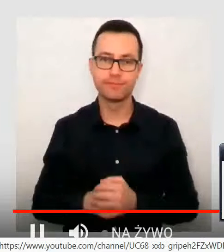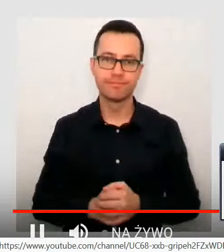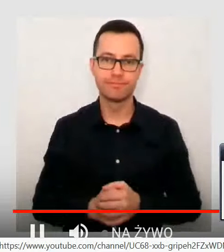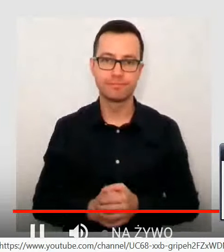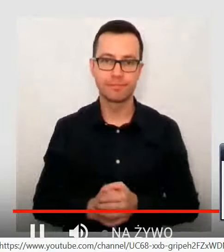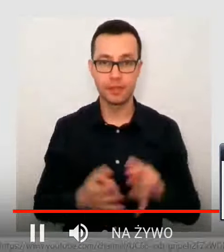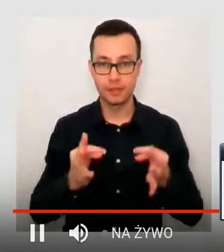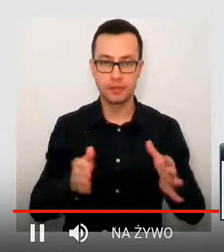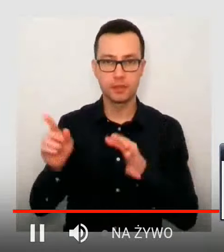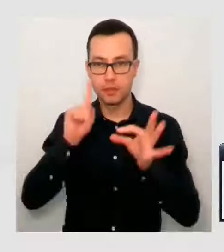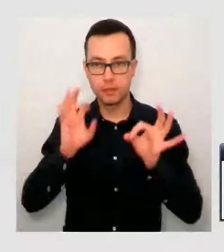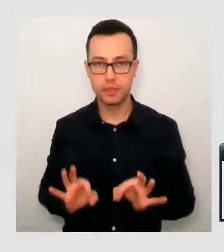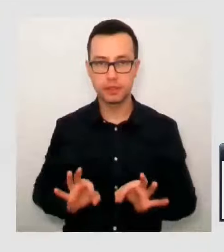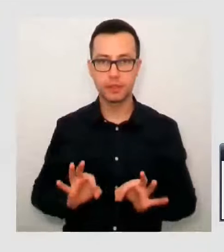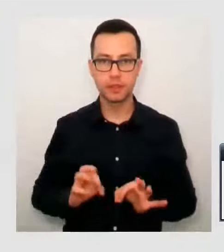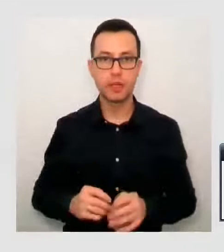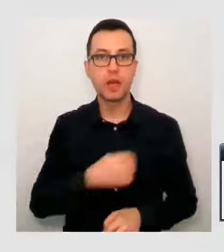o zabranie głosu